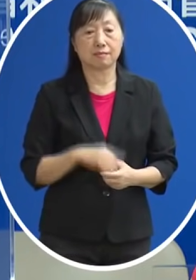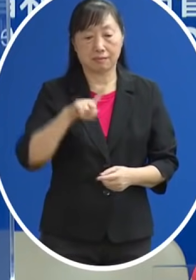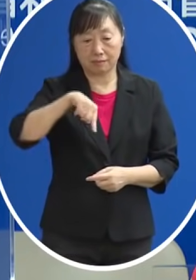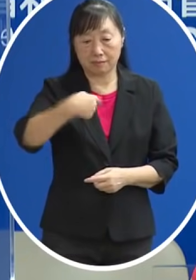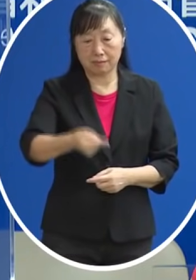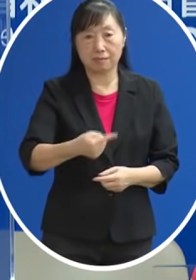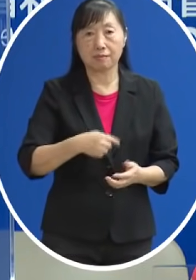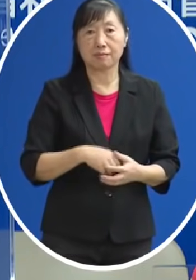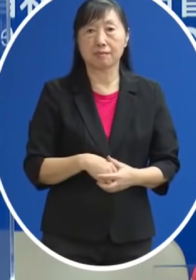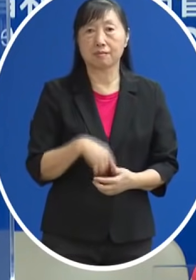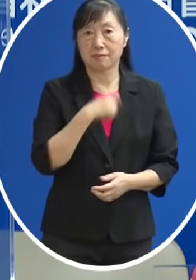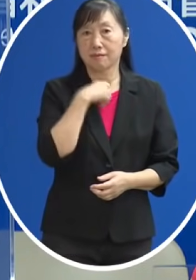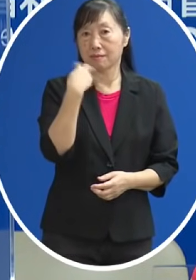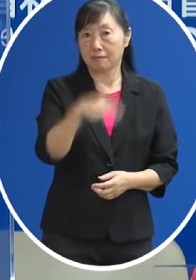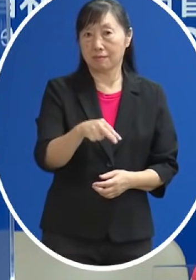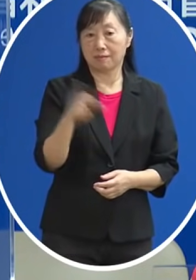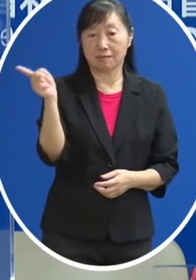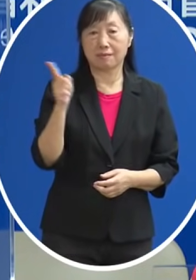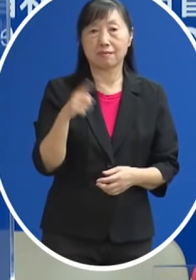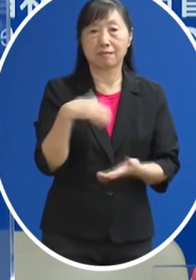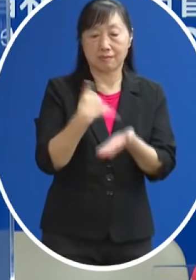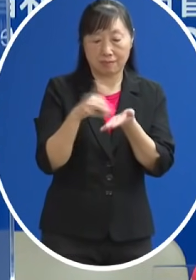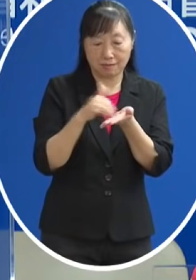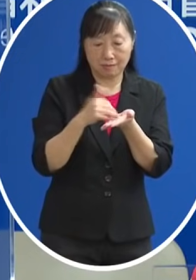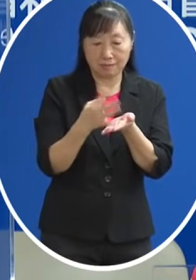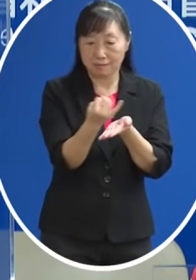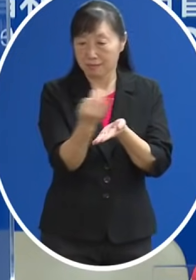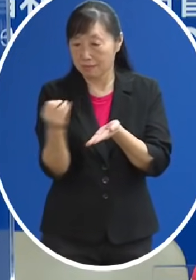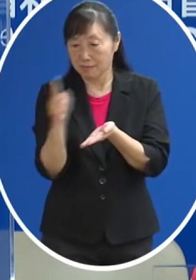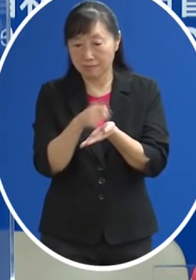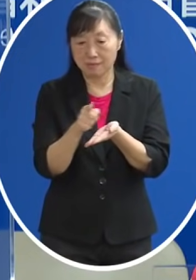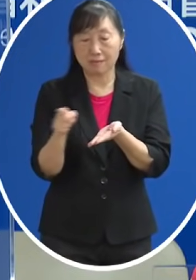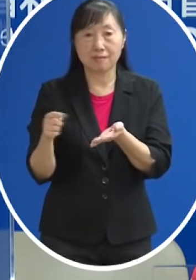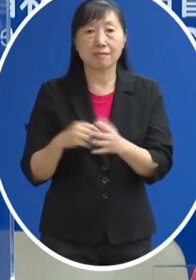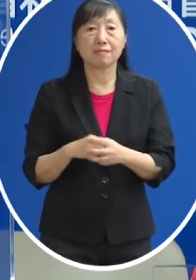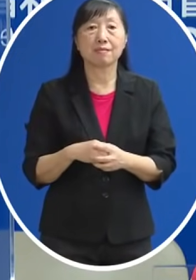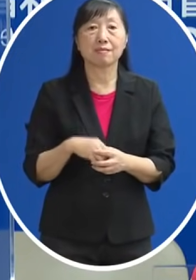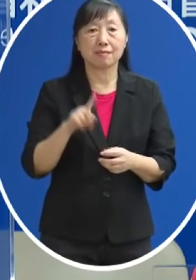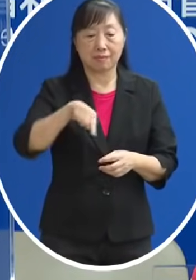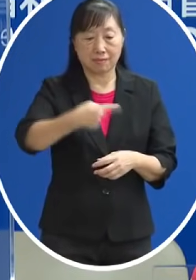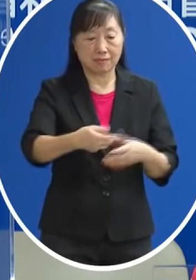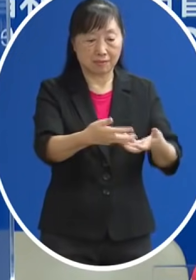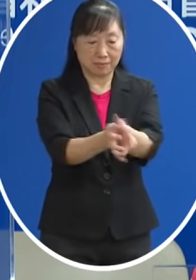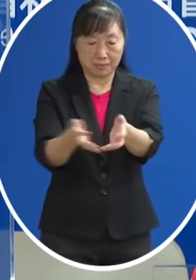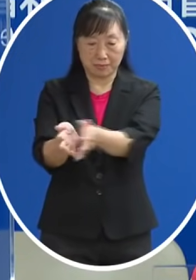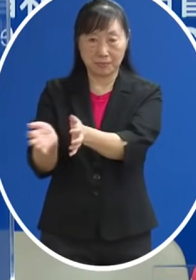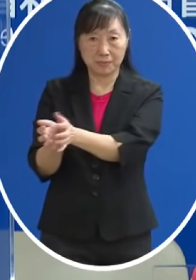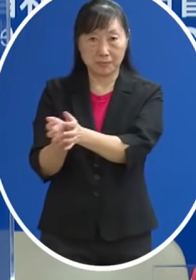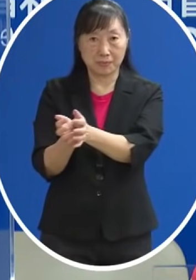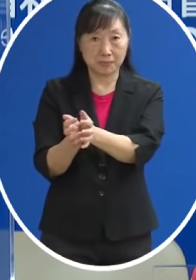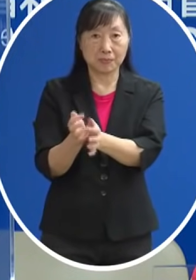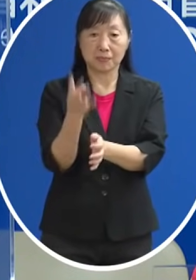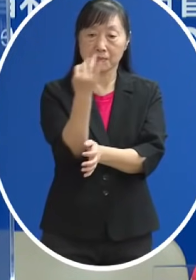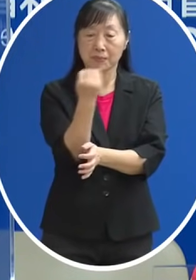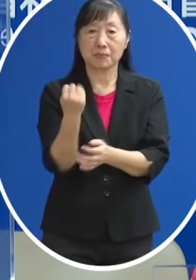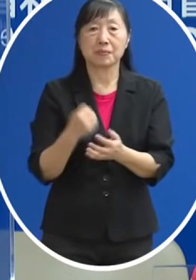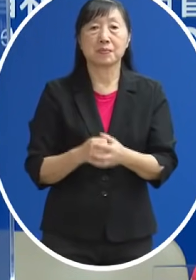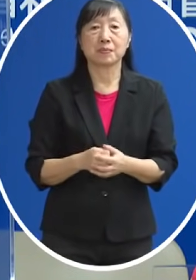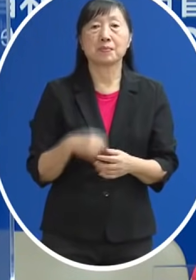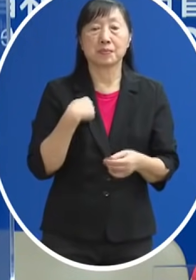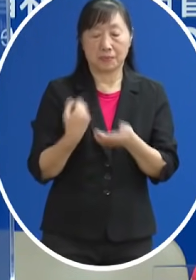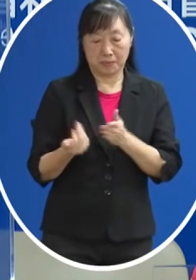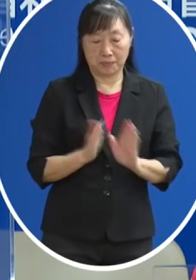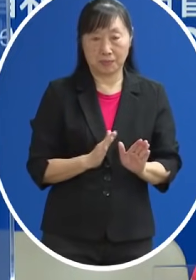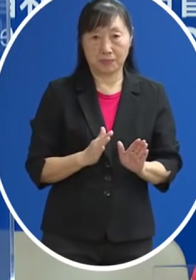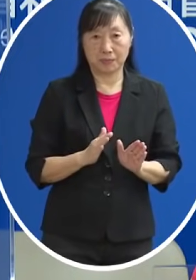下来哈，还继续要厂商要继续送，好，那我们要看看下面一批一批的哈，到一定的量，那我们就准